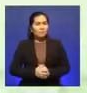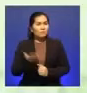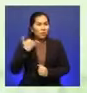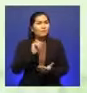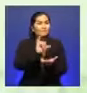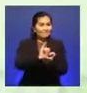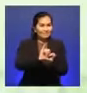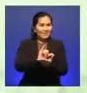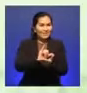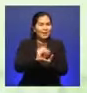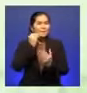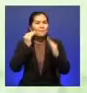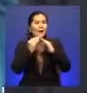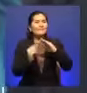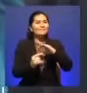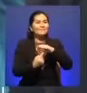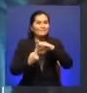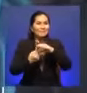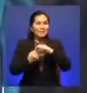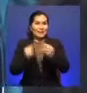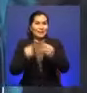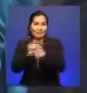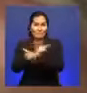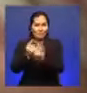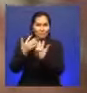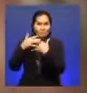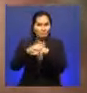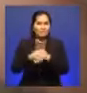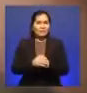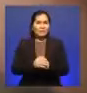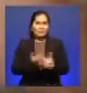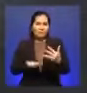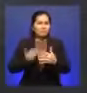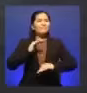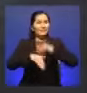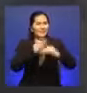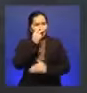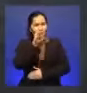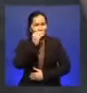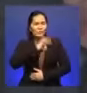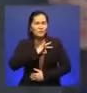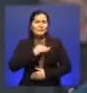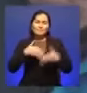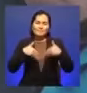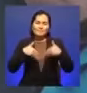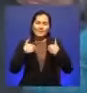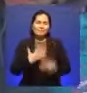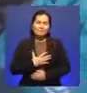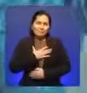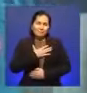มาเป็นติดบ้านจากติดบ้านมาเป็นติดสังคมนะครับผมเราก็ดีใจแล้วก็ตื่นตันใจในการดู